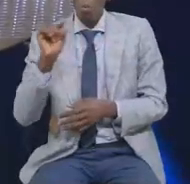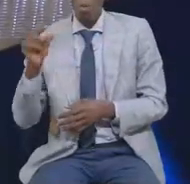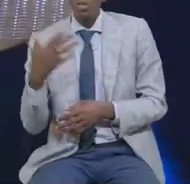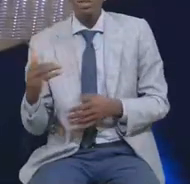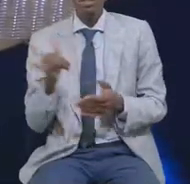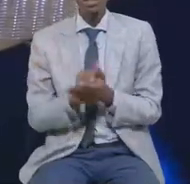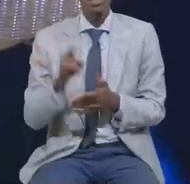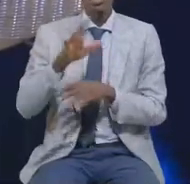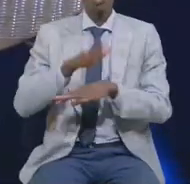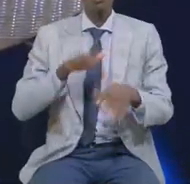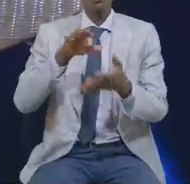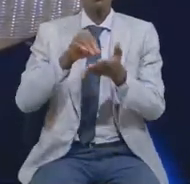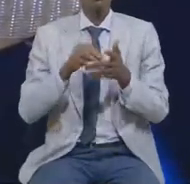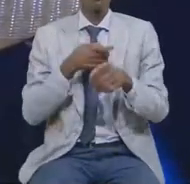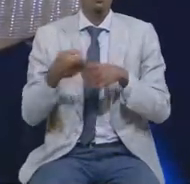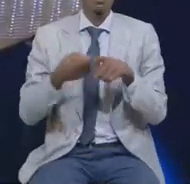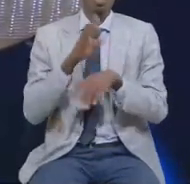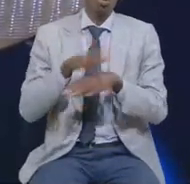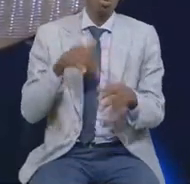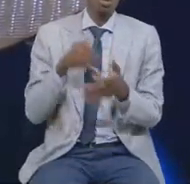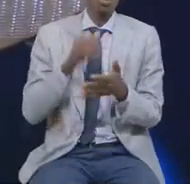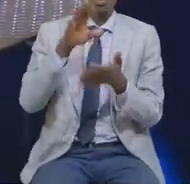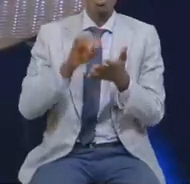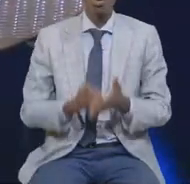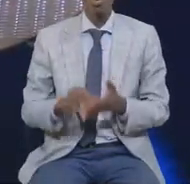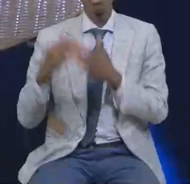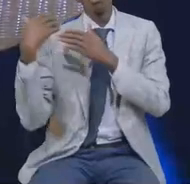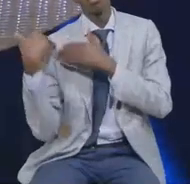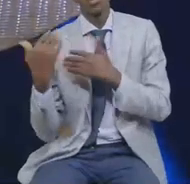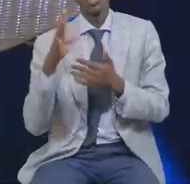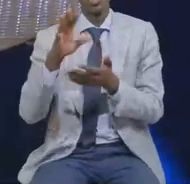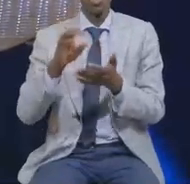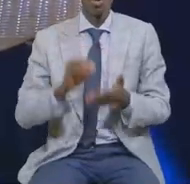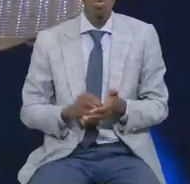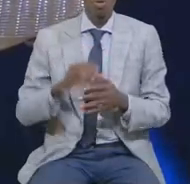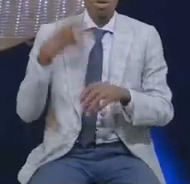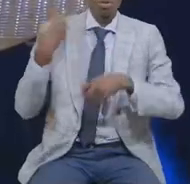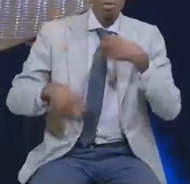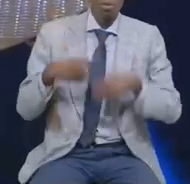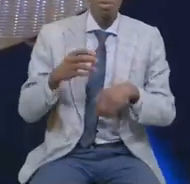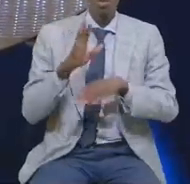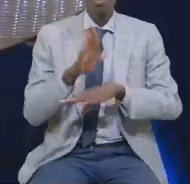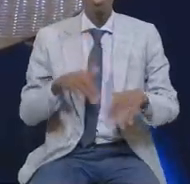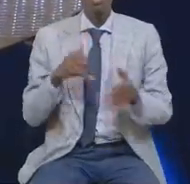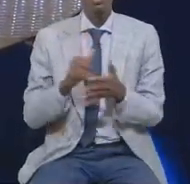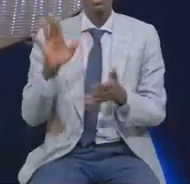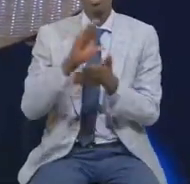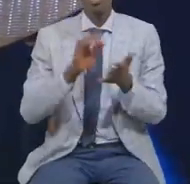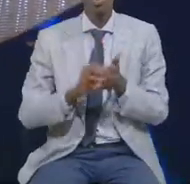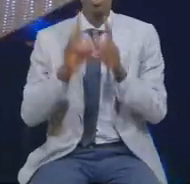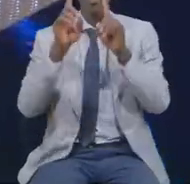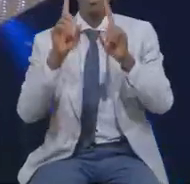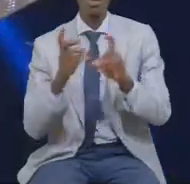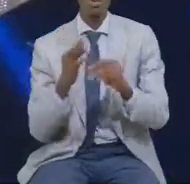appelles persécution, que tu appelles ta croix, que tu appelles tes difficultés, que tu appelles tes épreuves, si toutes ces